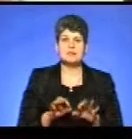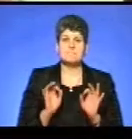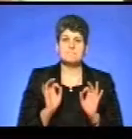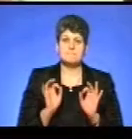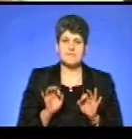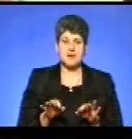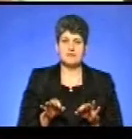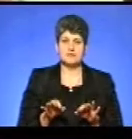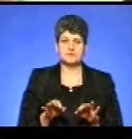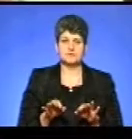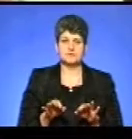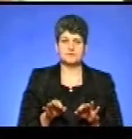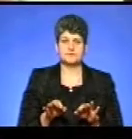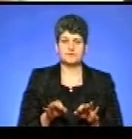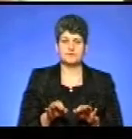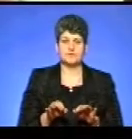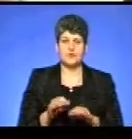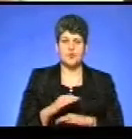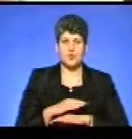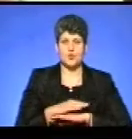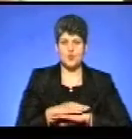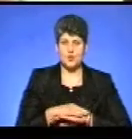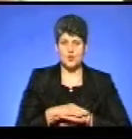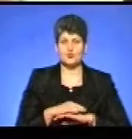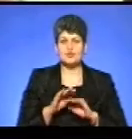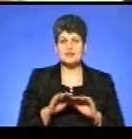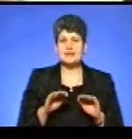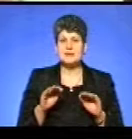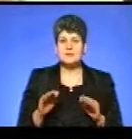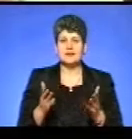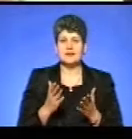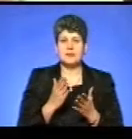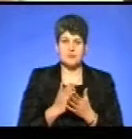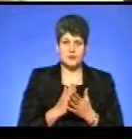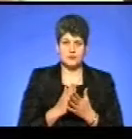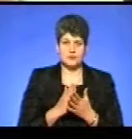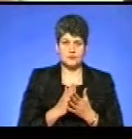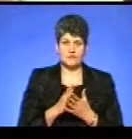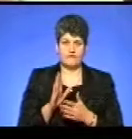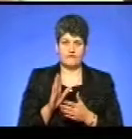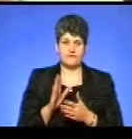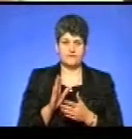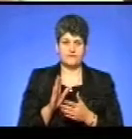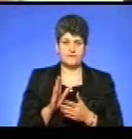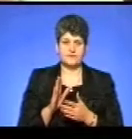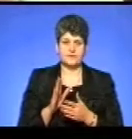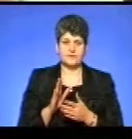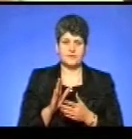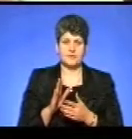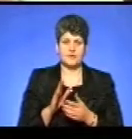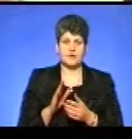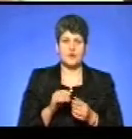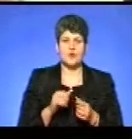правильність, адекватність уроку. Так, з дітьми, які мають вади психофізичного